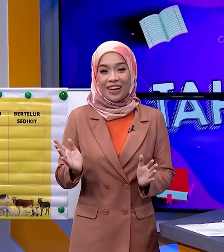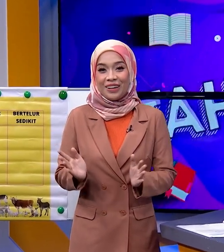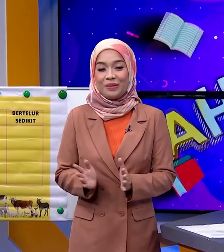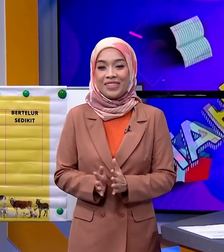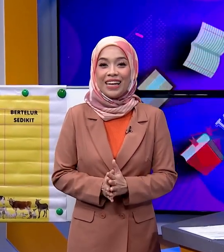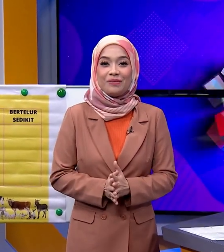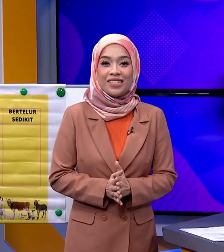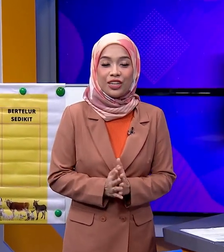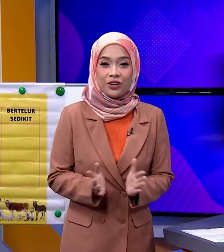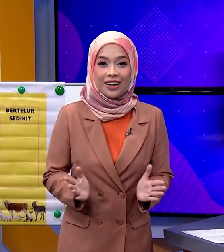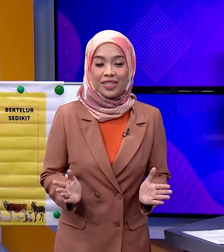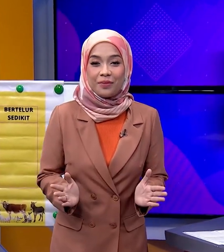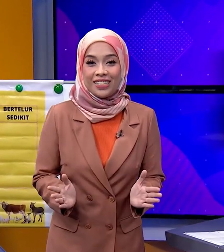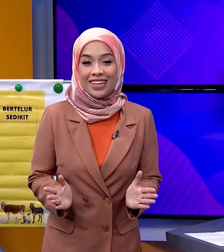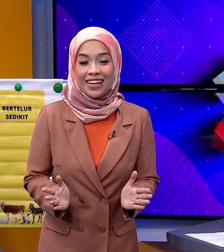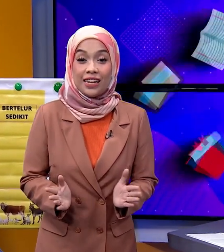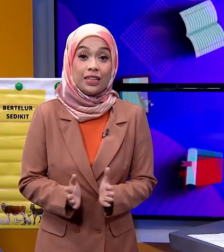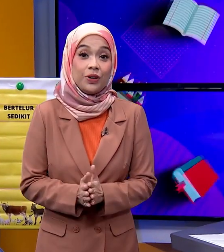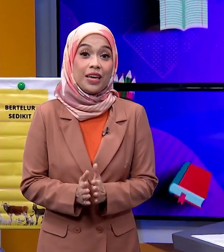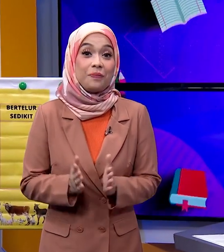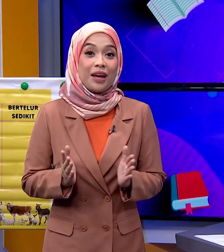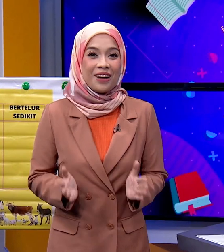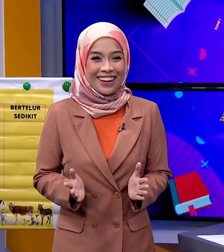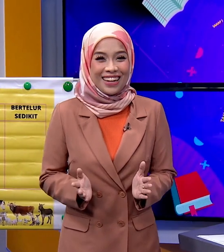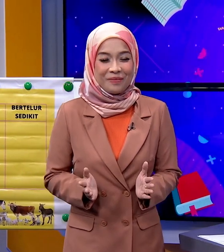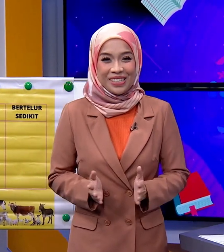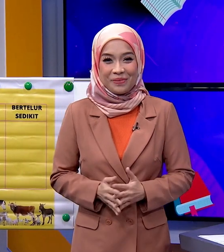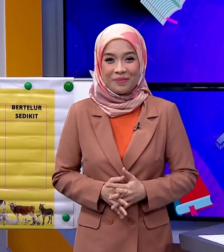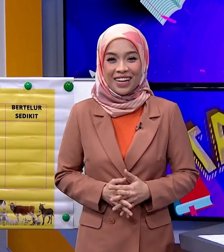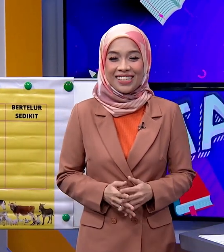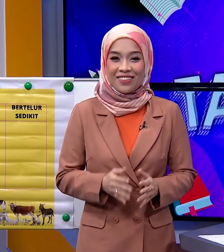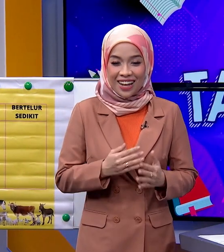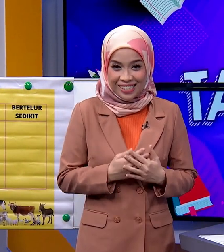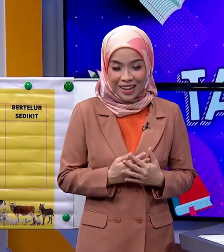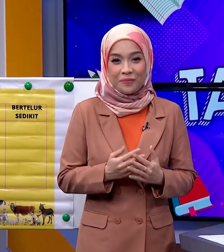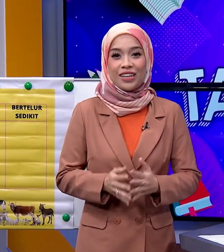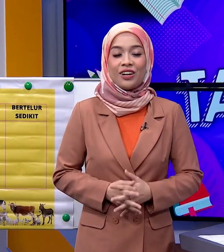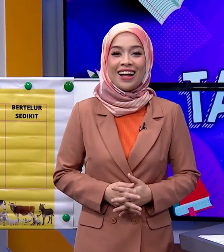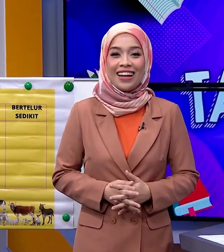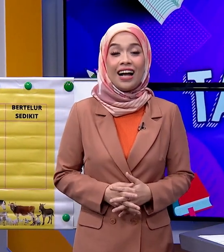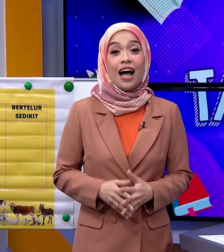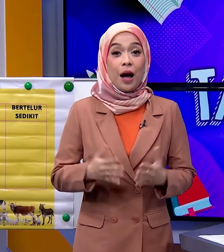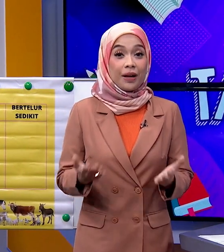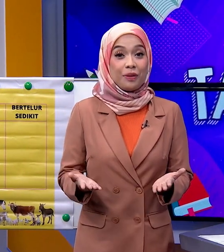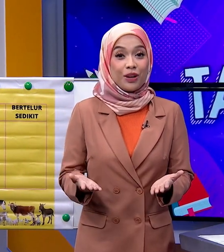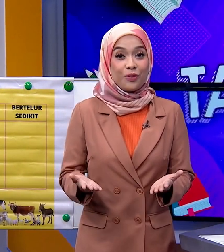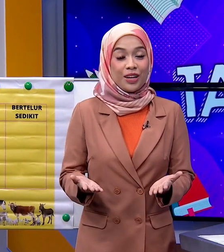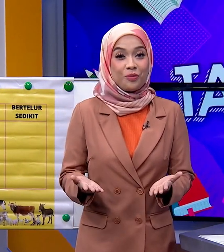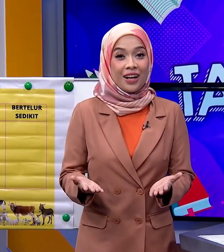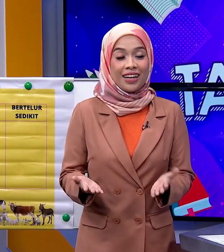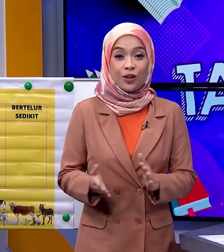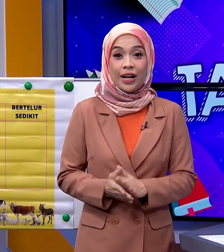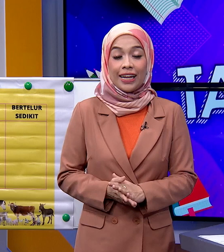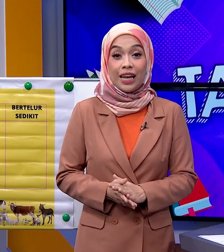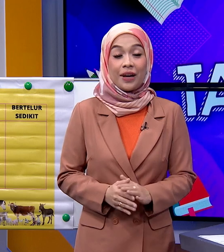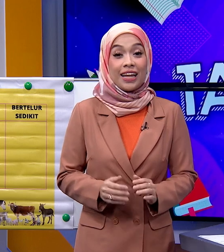Hai, assalamualaikum. Salam sejahtera. Anda sedang menyaksikan Didik TV KPM hari ini bersama-sama dengan saya Ria selaku pengacara anda. Apa khabar murid-murid di